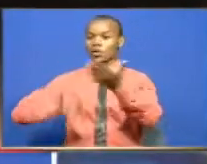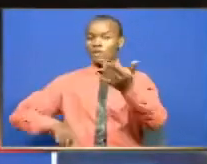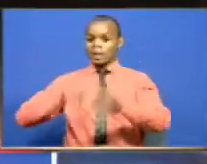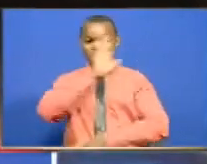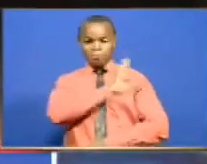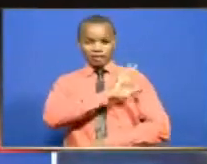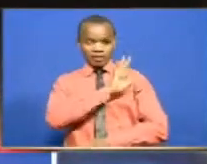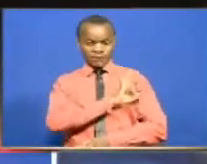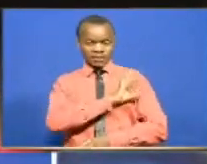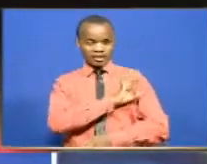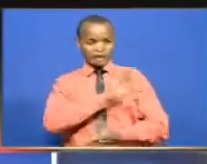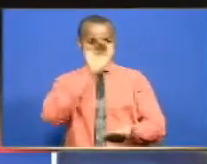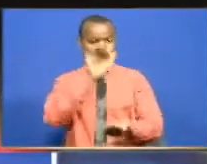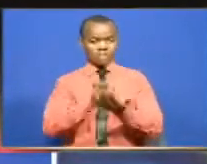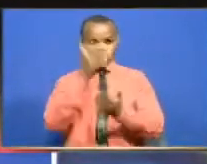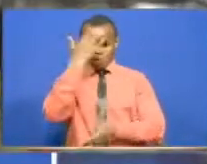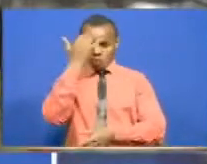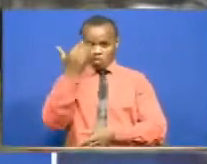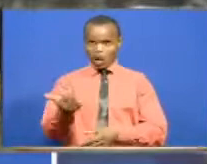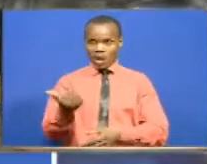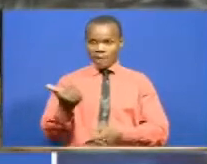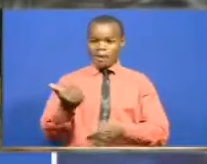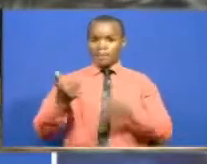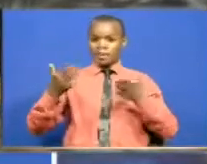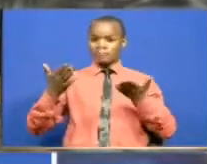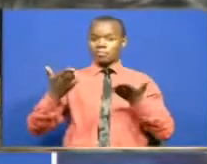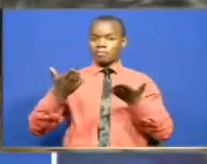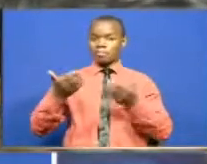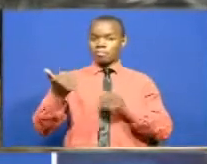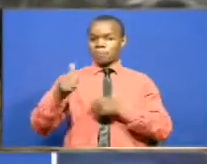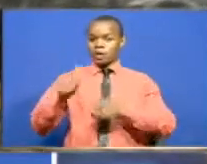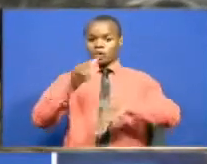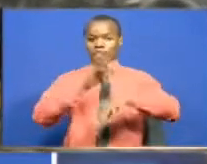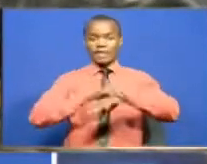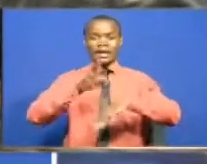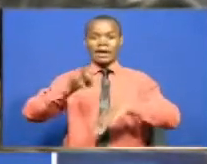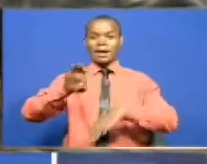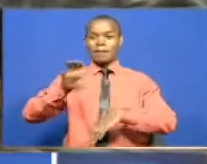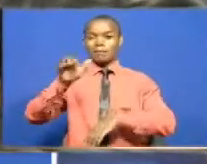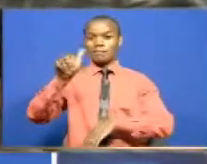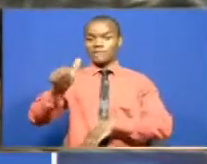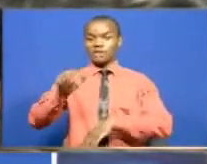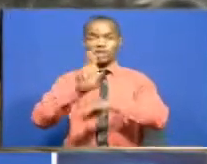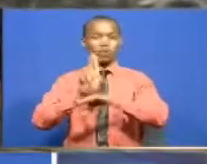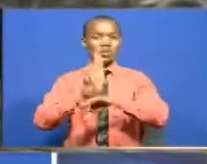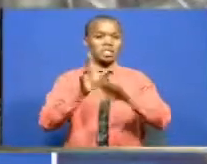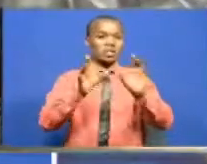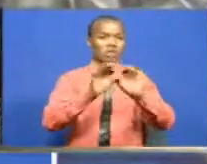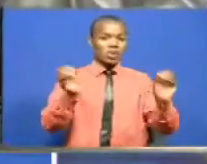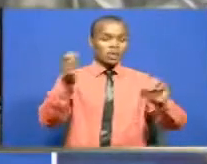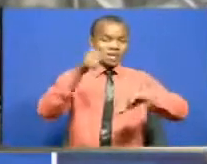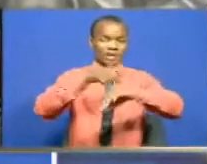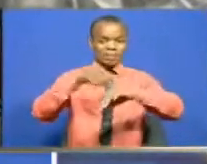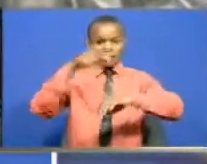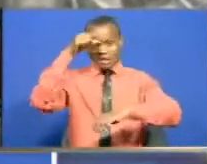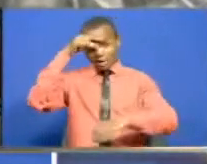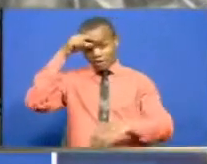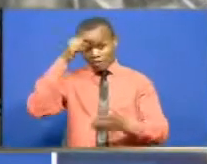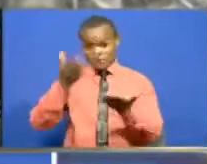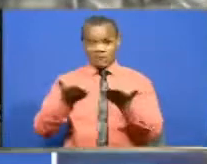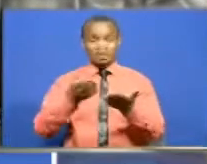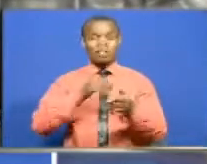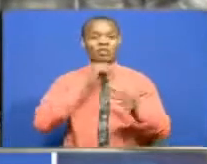imepungua kutokana na kupungua kwa mapato yanayotokana na huduma za M-Pesa baada ya serikali kuvutilia mbali ada za